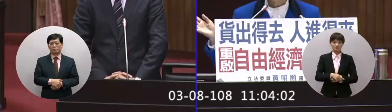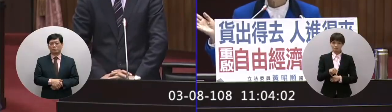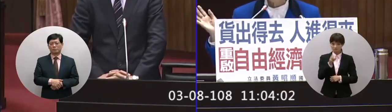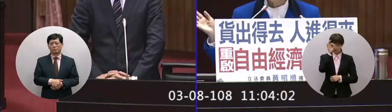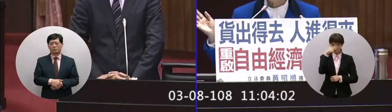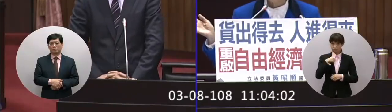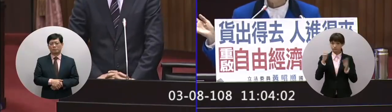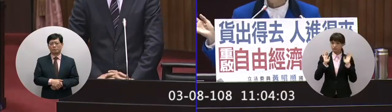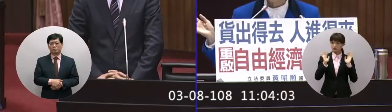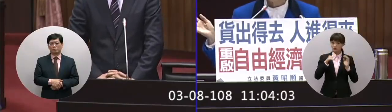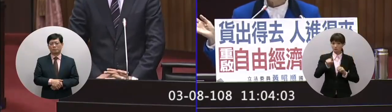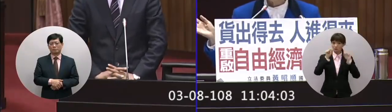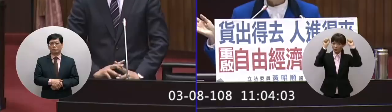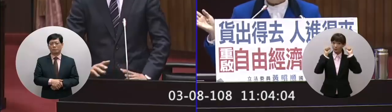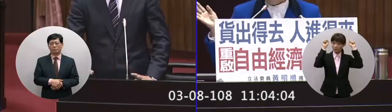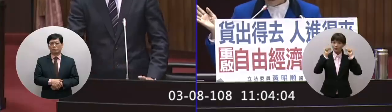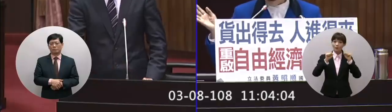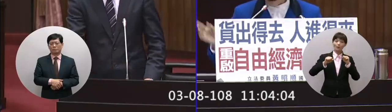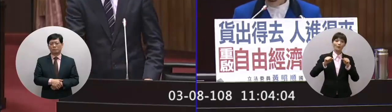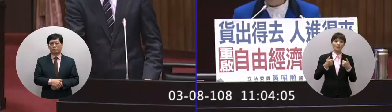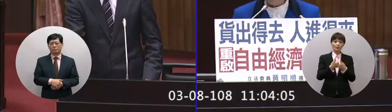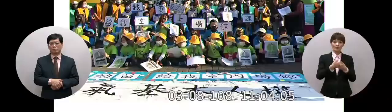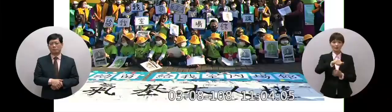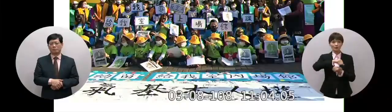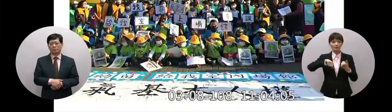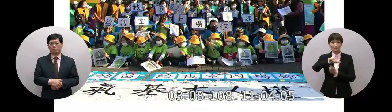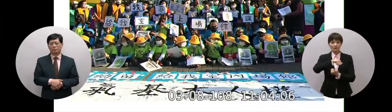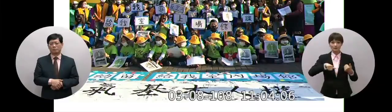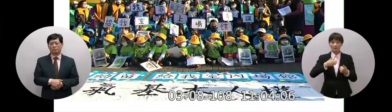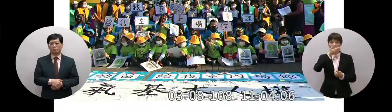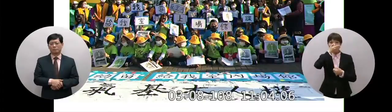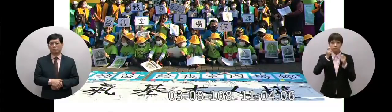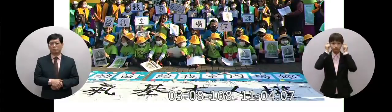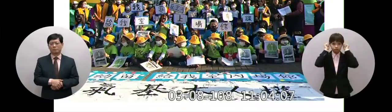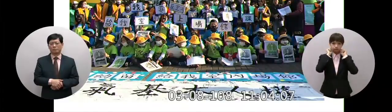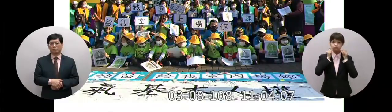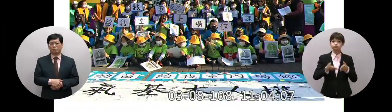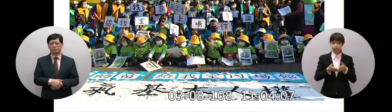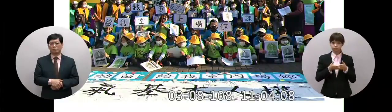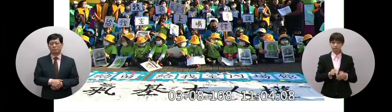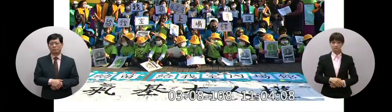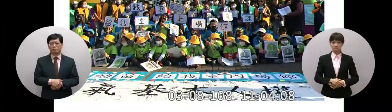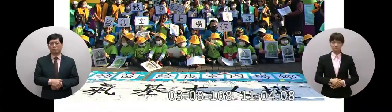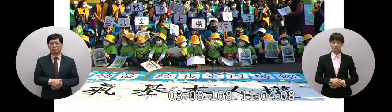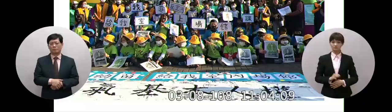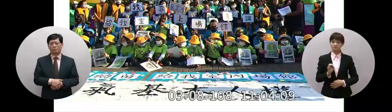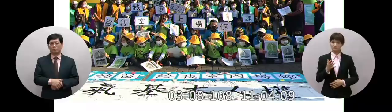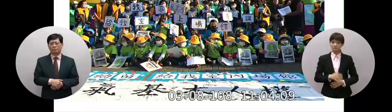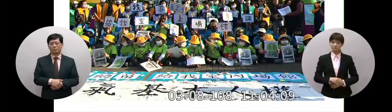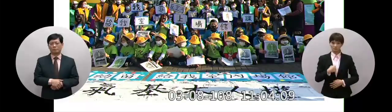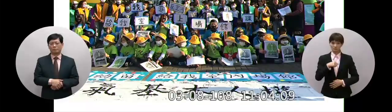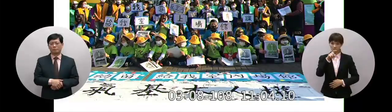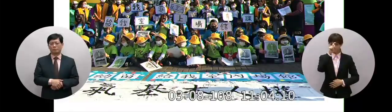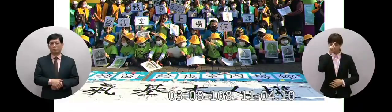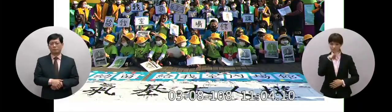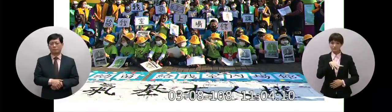的时候是必须要戴口罩，而且他戴了口罩，他的要求很简单，就是我希望呼